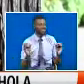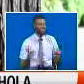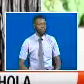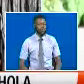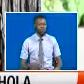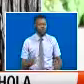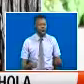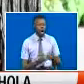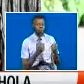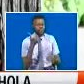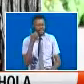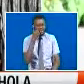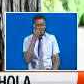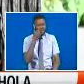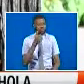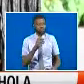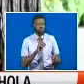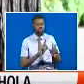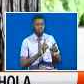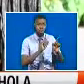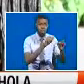wakigonjeka wasiende mahospitali.